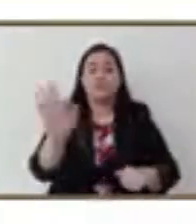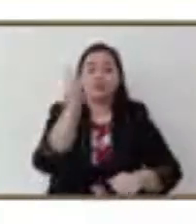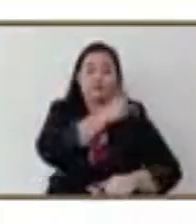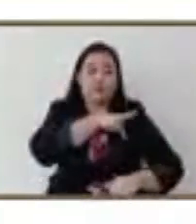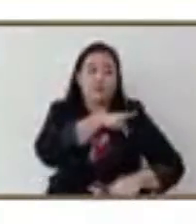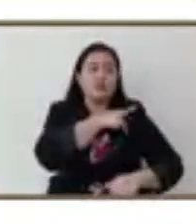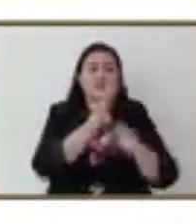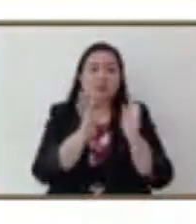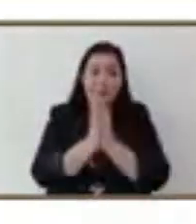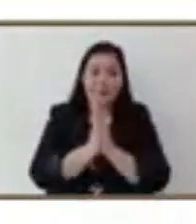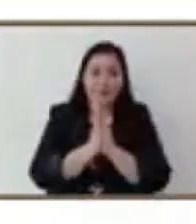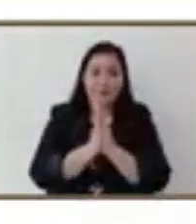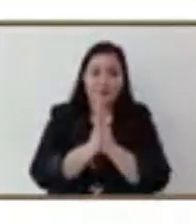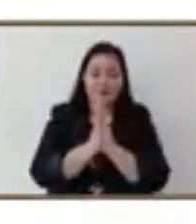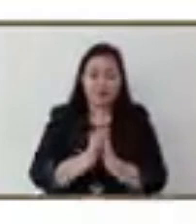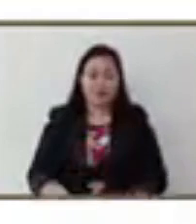Let's come to the throne of God tonight.